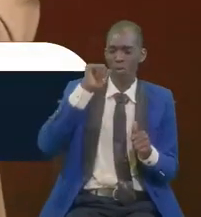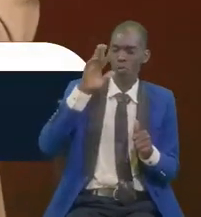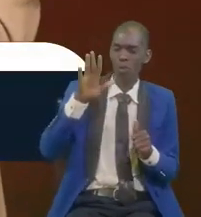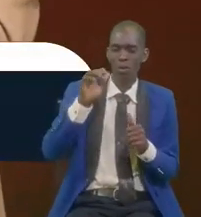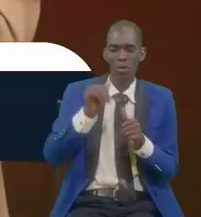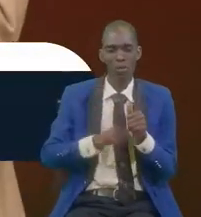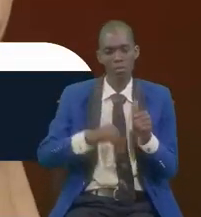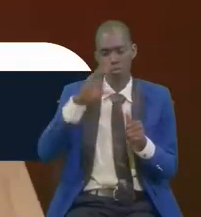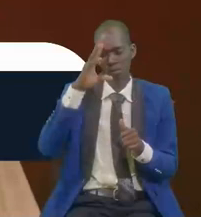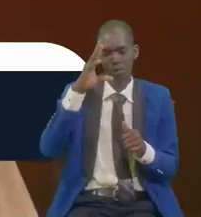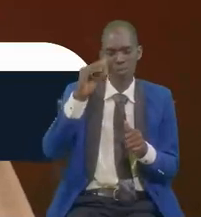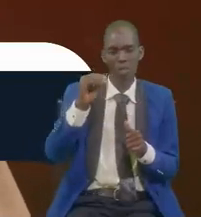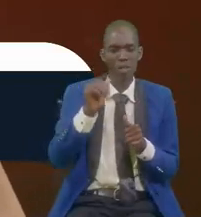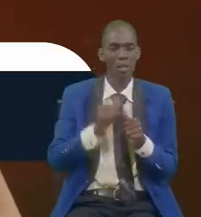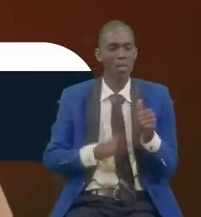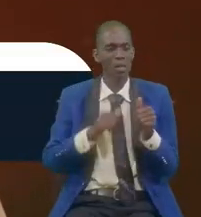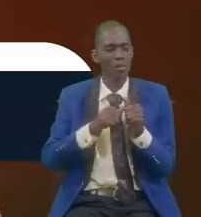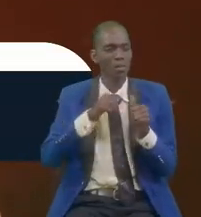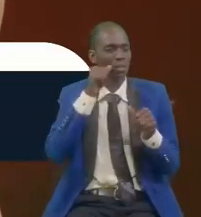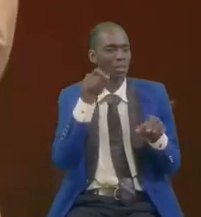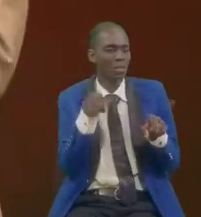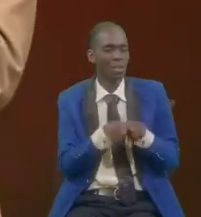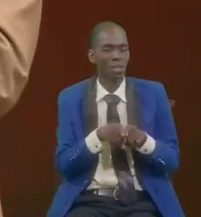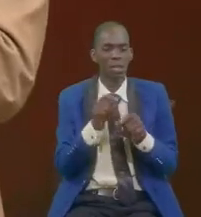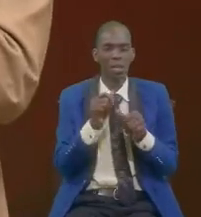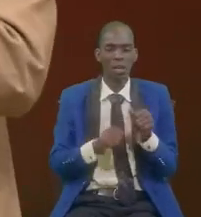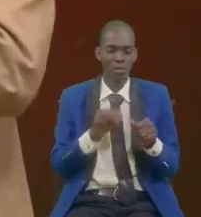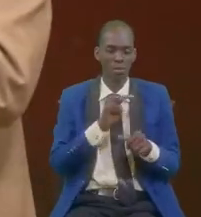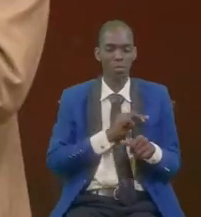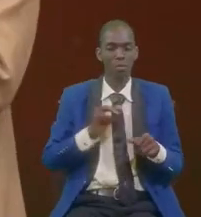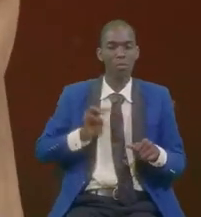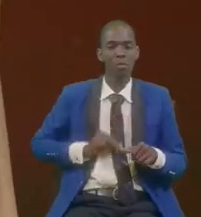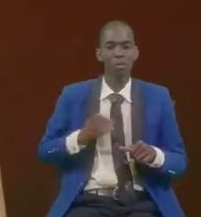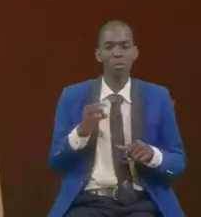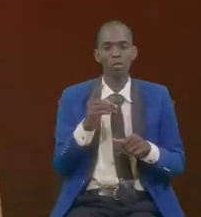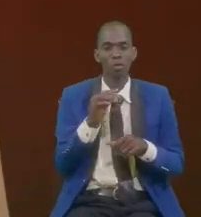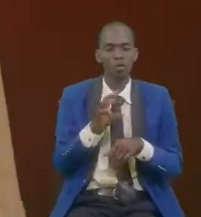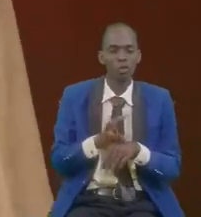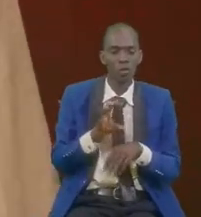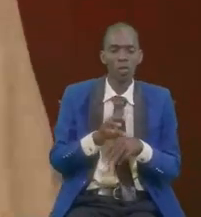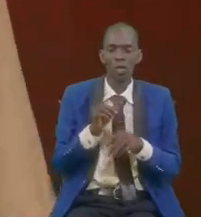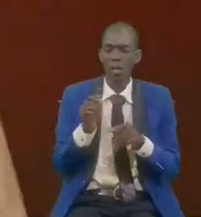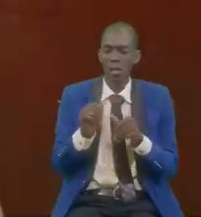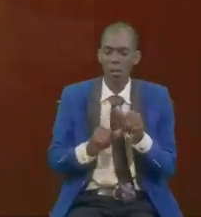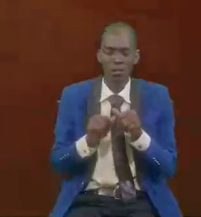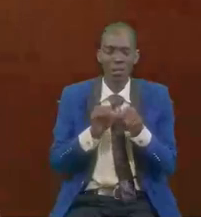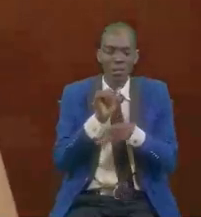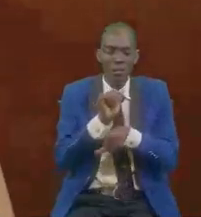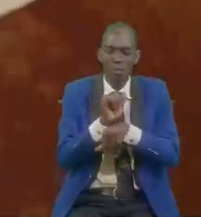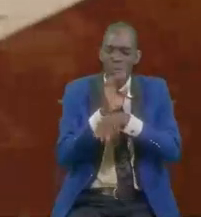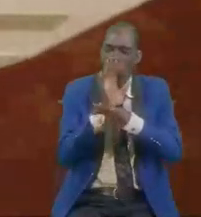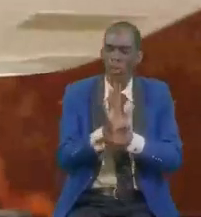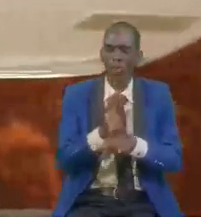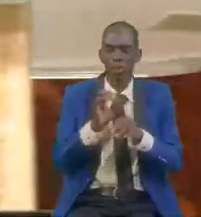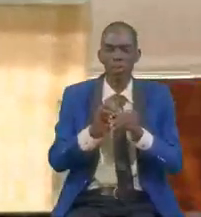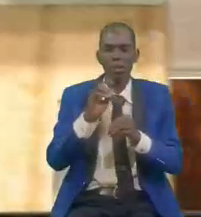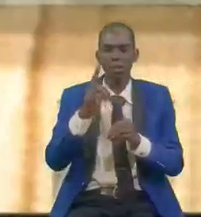frère, toute sœur, tout membre de l'Église, que tout ouvrier dans